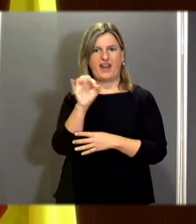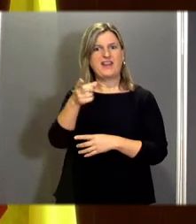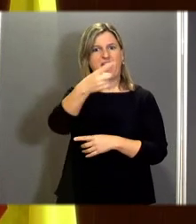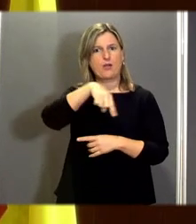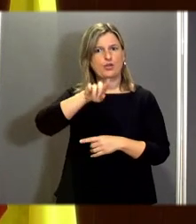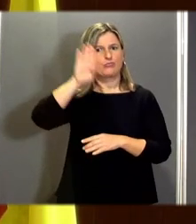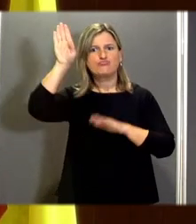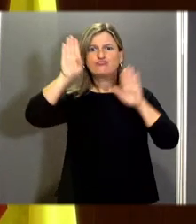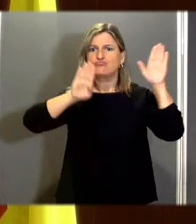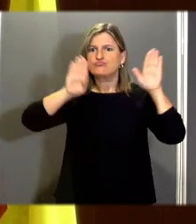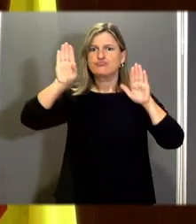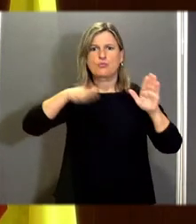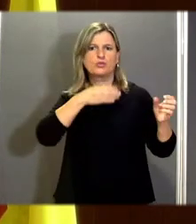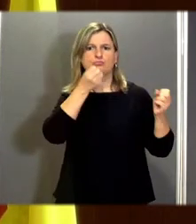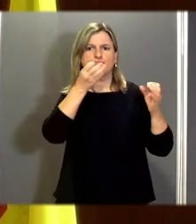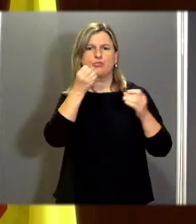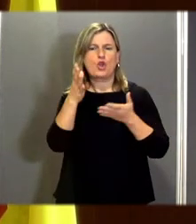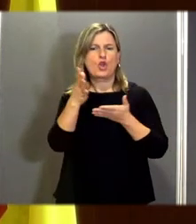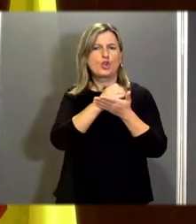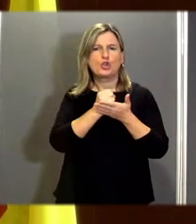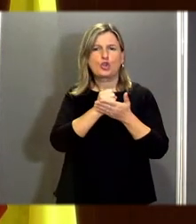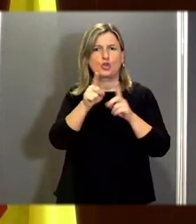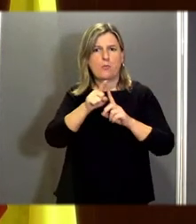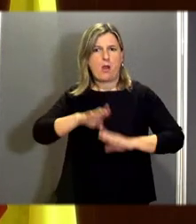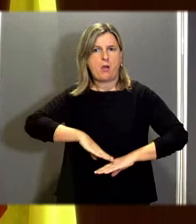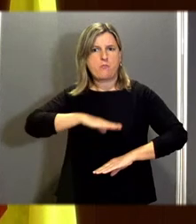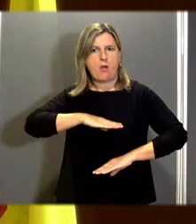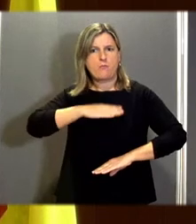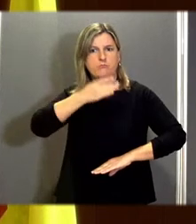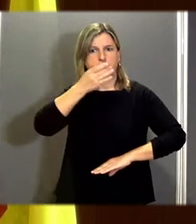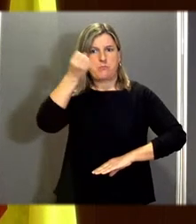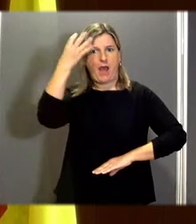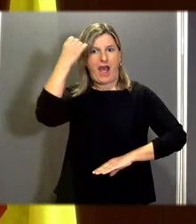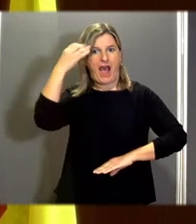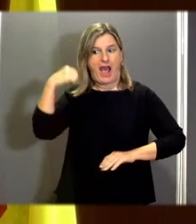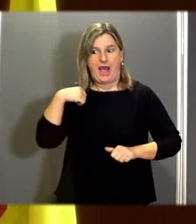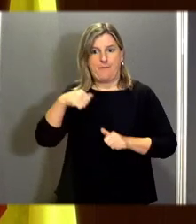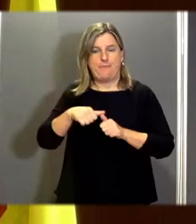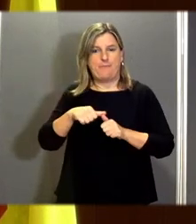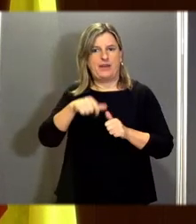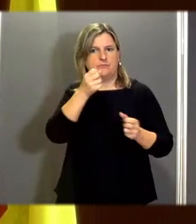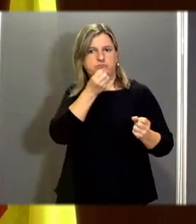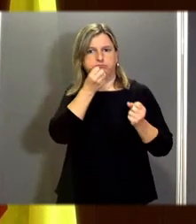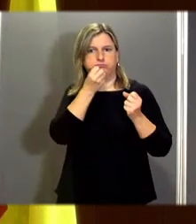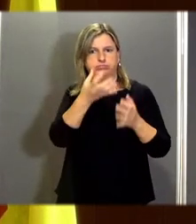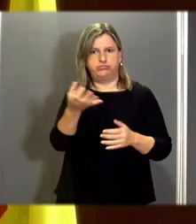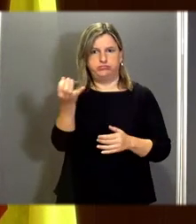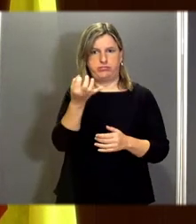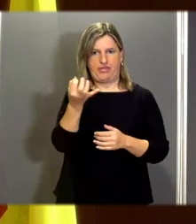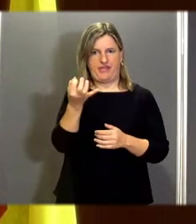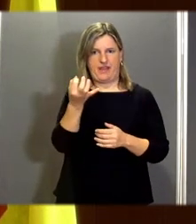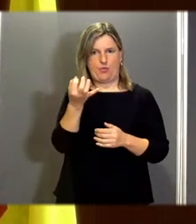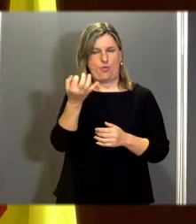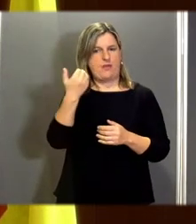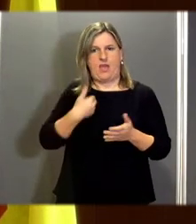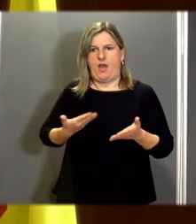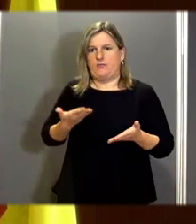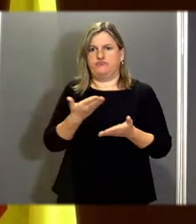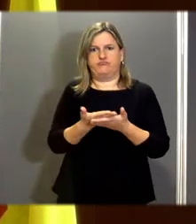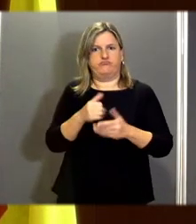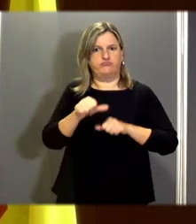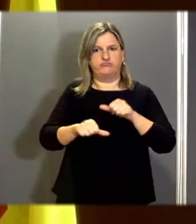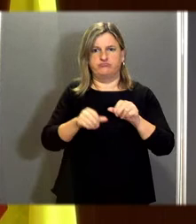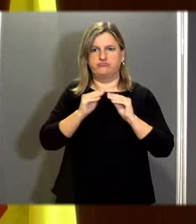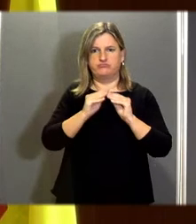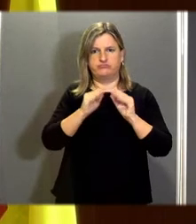tot aquest coneixement que ha sorgit avui, doncs, evidentment que ja ha sorgit i no es pot tornar a amagar i està sobre de la taula.